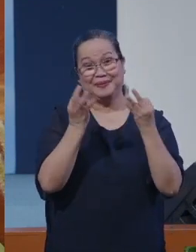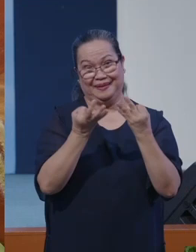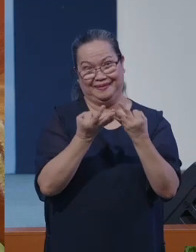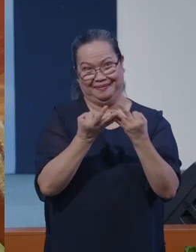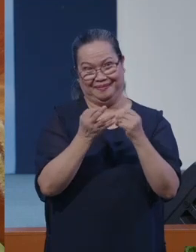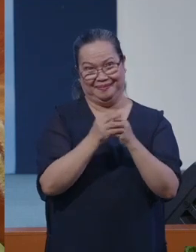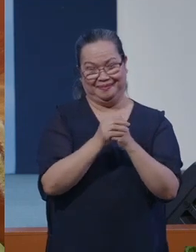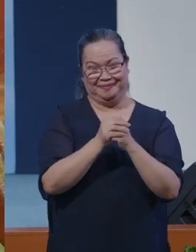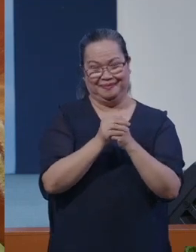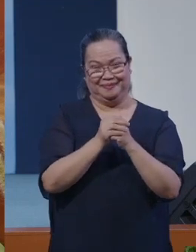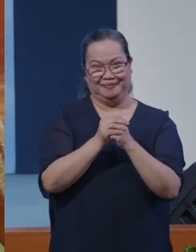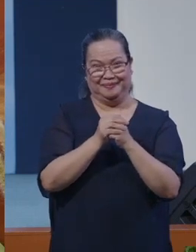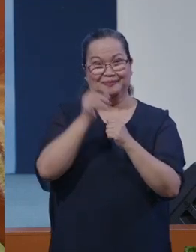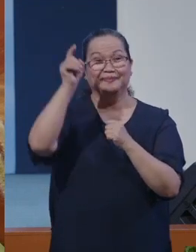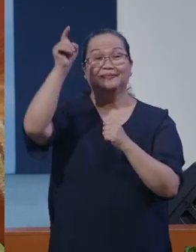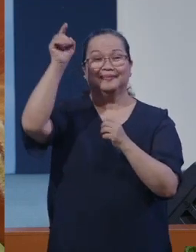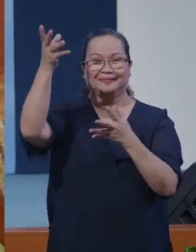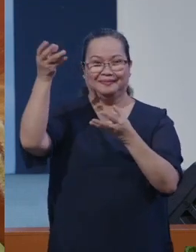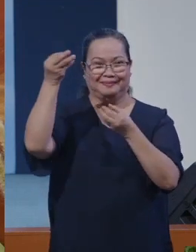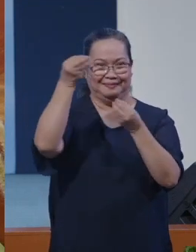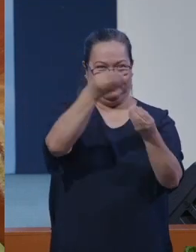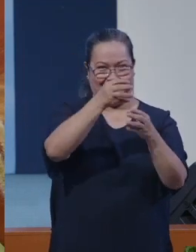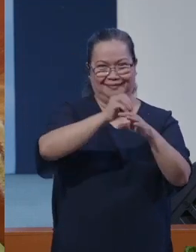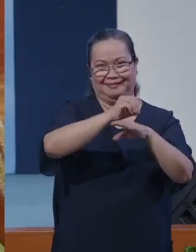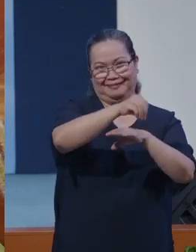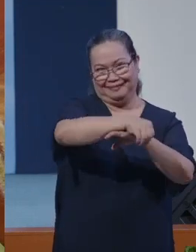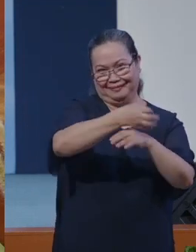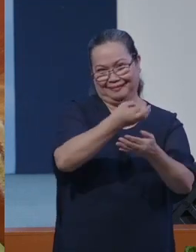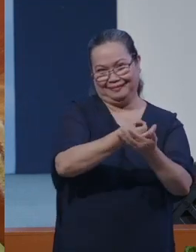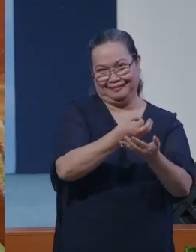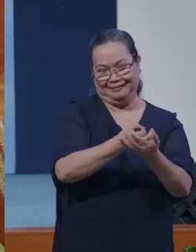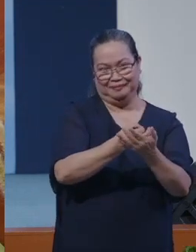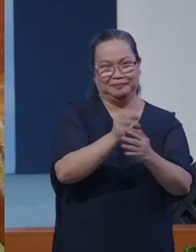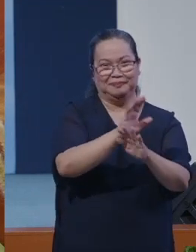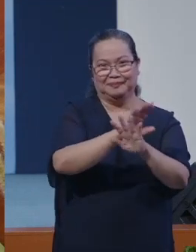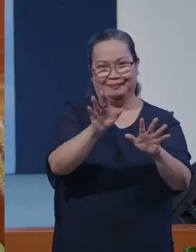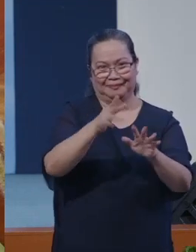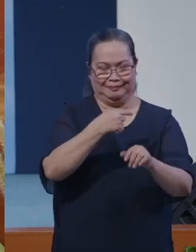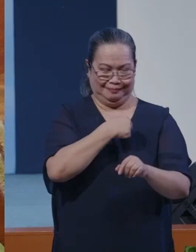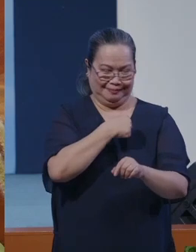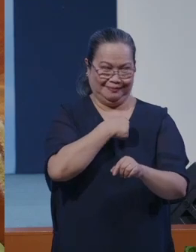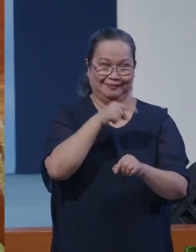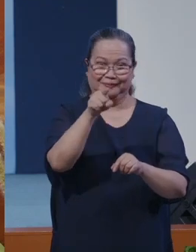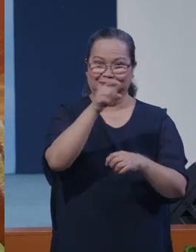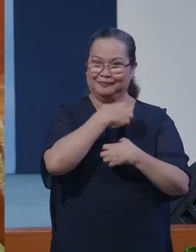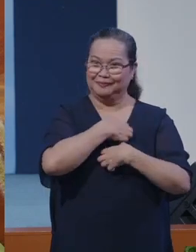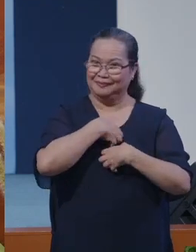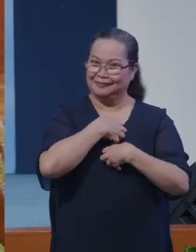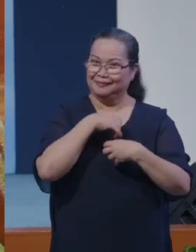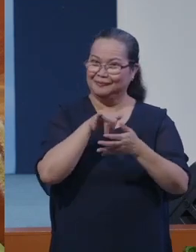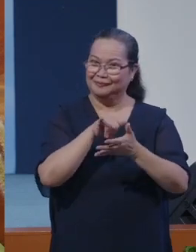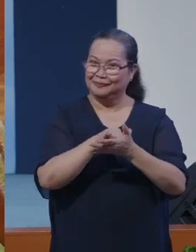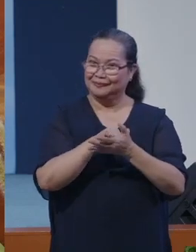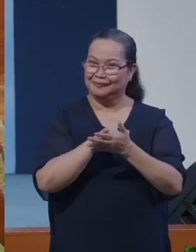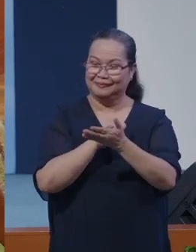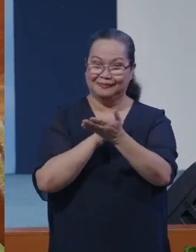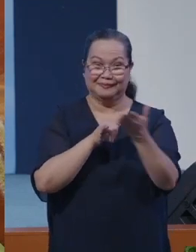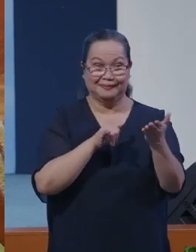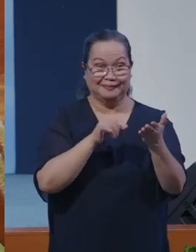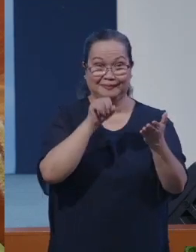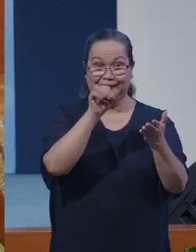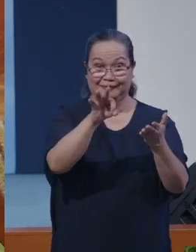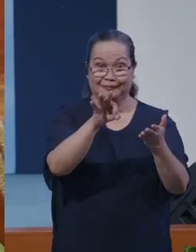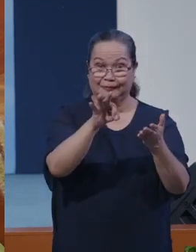Meron pong binigay na sobra ang Panginoon. Huwag po kayong mag-guilty na enjoyin. Pero kung